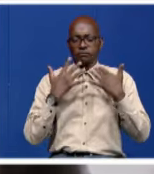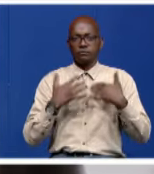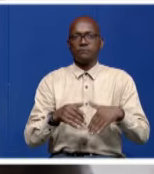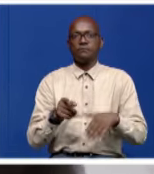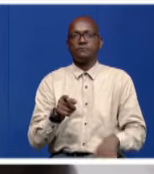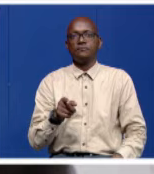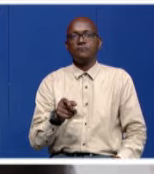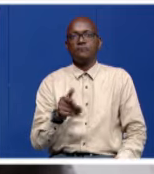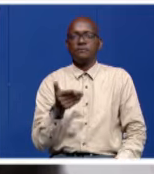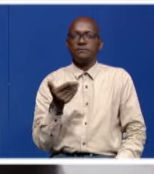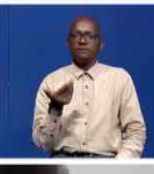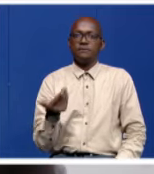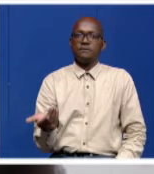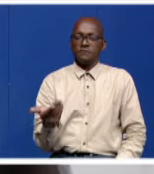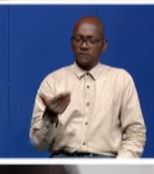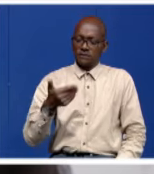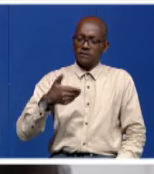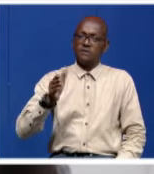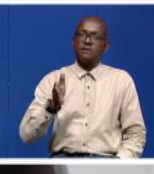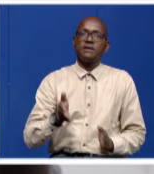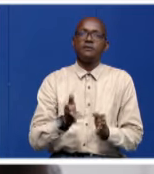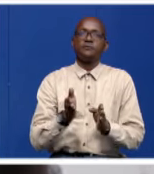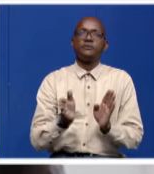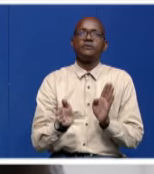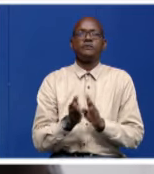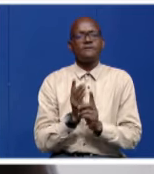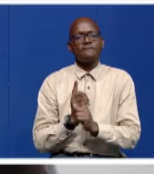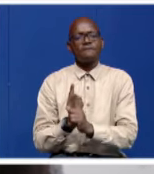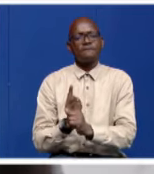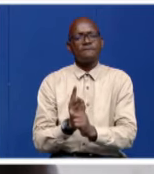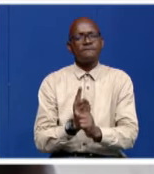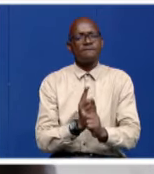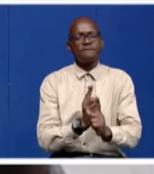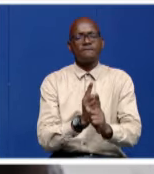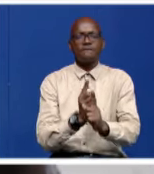mhw njeM kuu